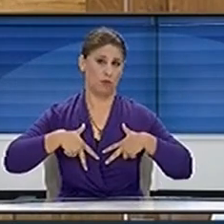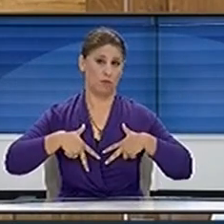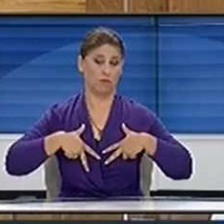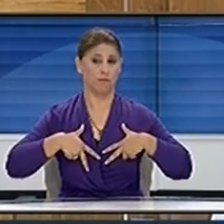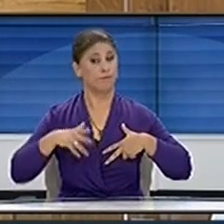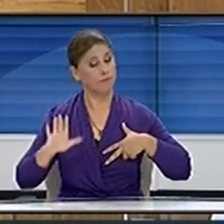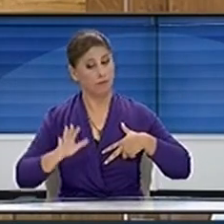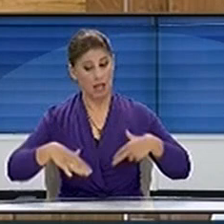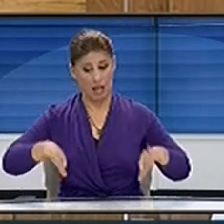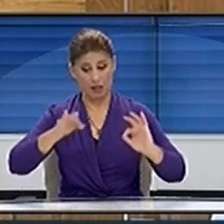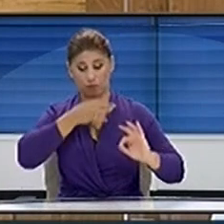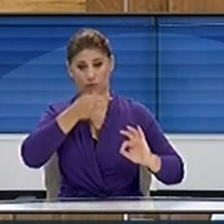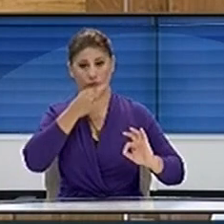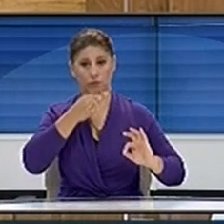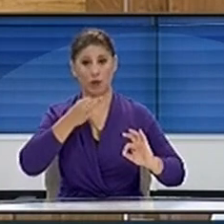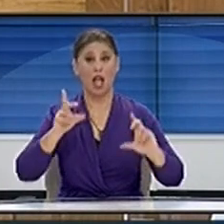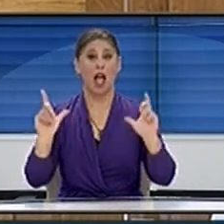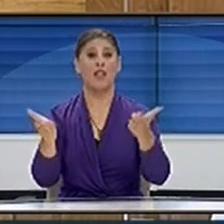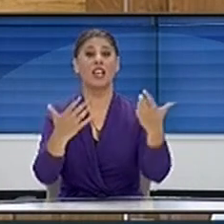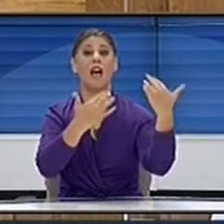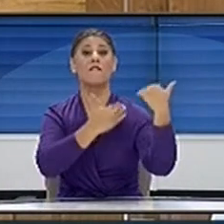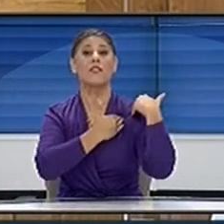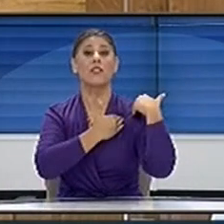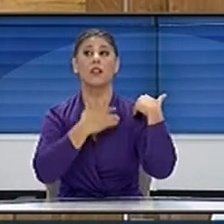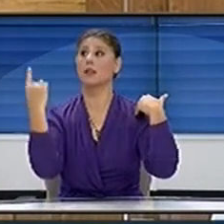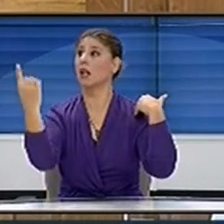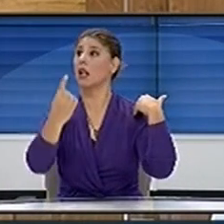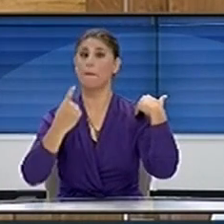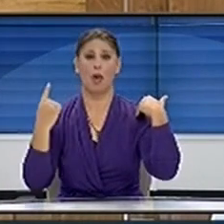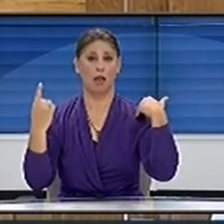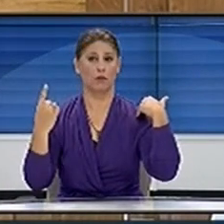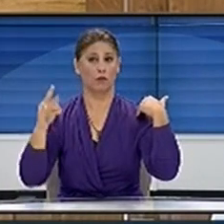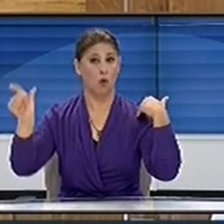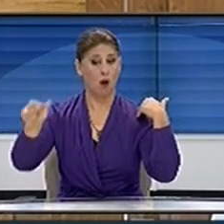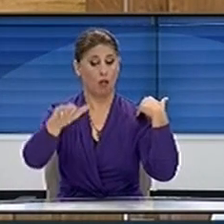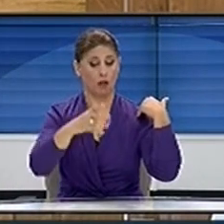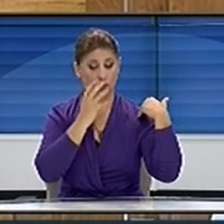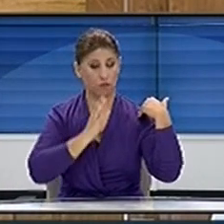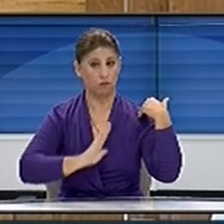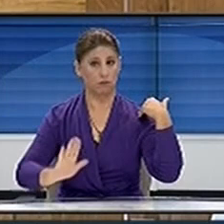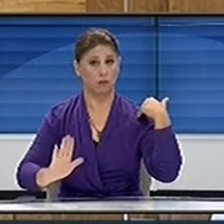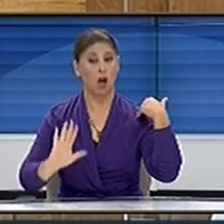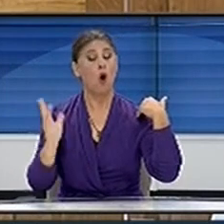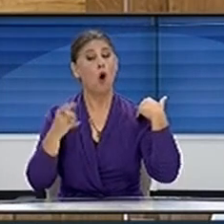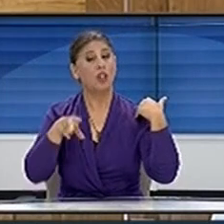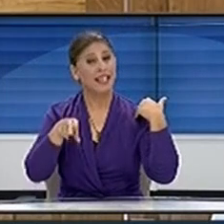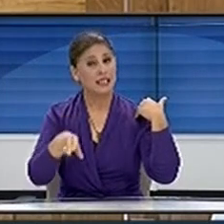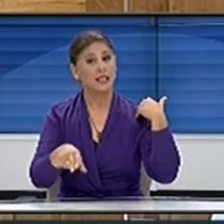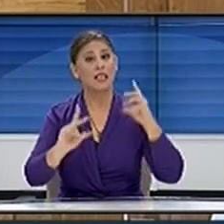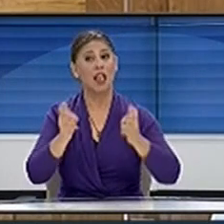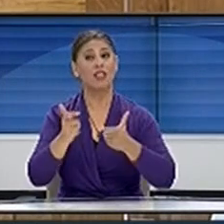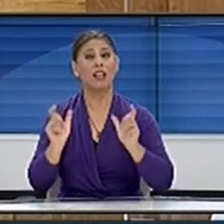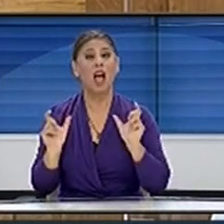ότι η συζήτηση θα γίνει σε κλίμα εθνικής ευθύνης, όπως απαιτεί κάθε θέμα σχετικό με την εθνική ασφάλεια της